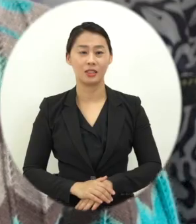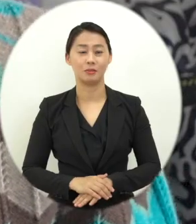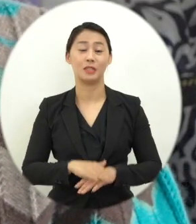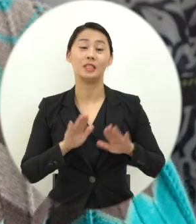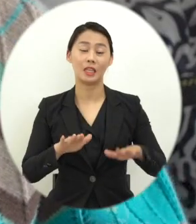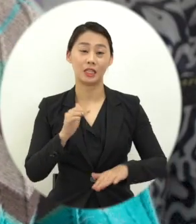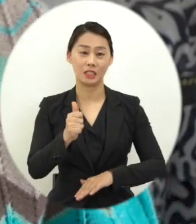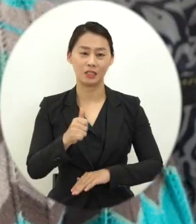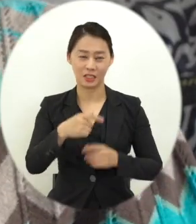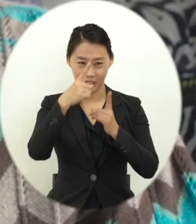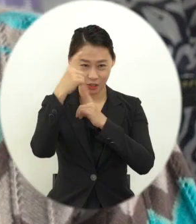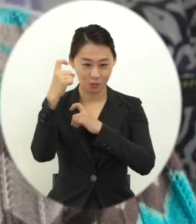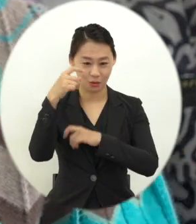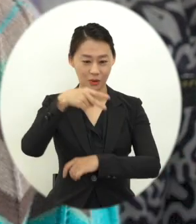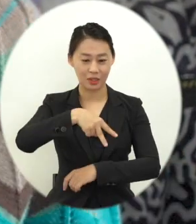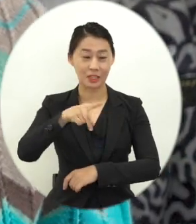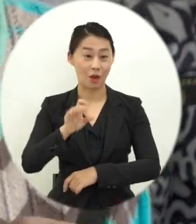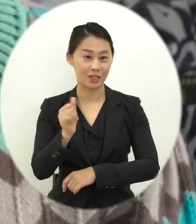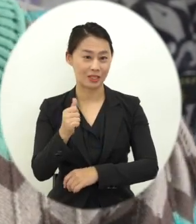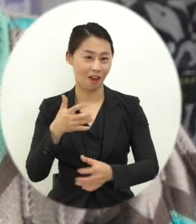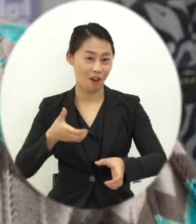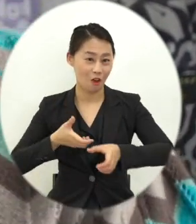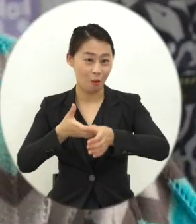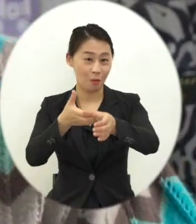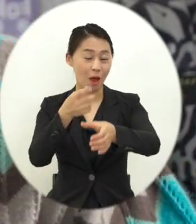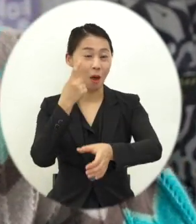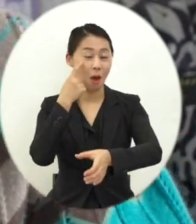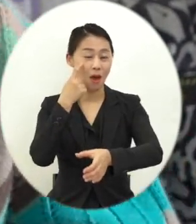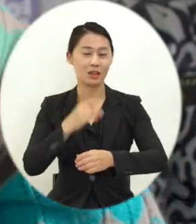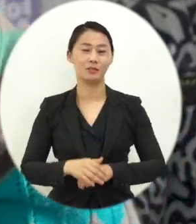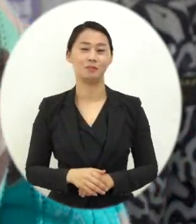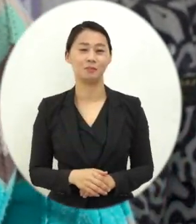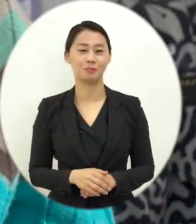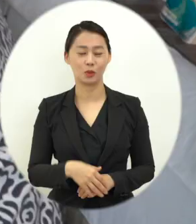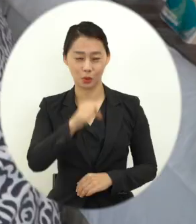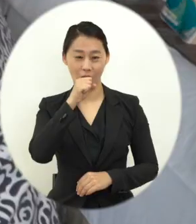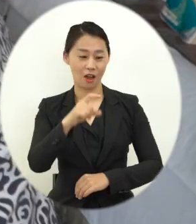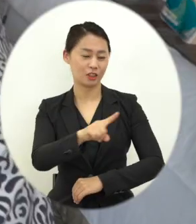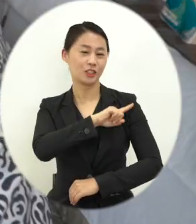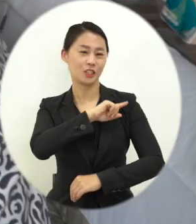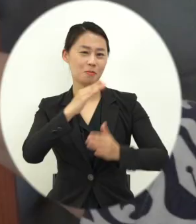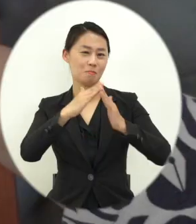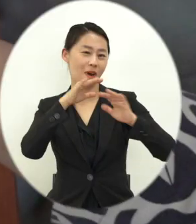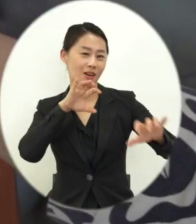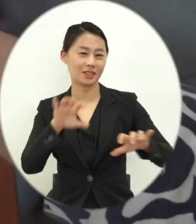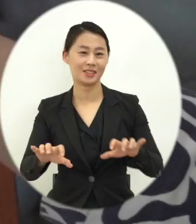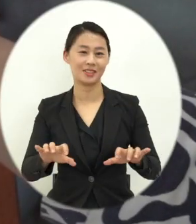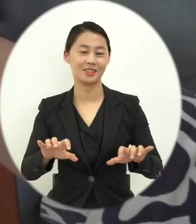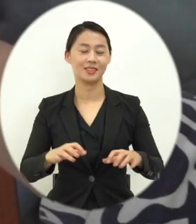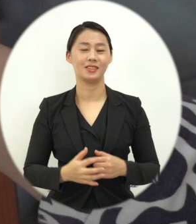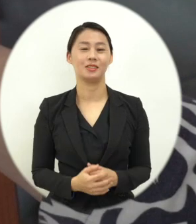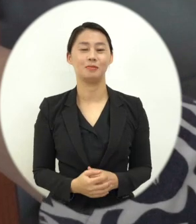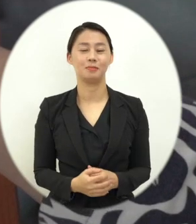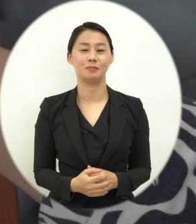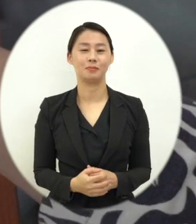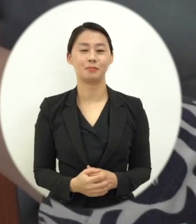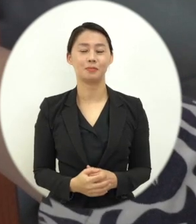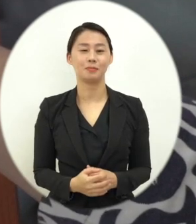그럼 이장님, 우리 기념으로 쌍화차 건배 한번 할까요? 아, 좋죠. 으뜸마을,